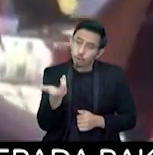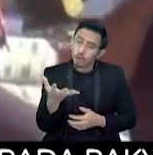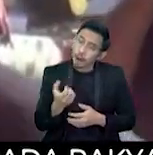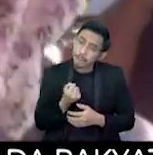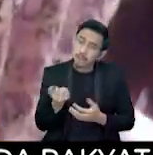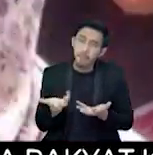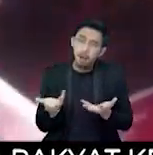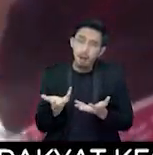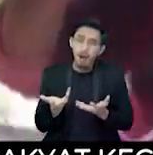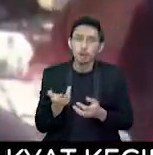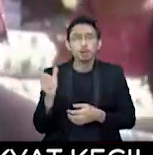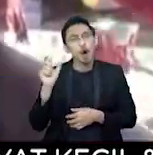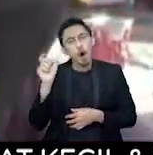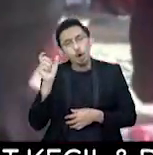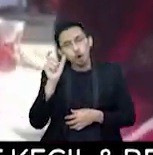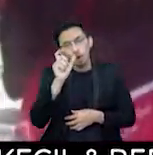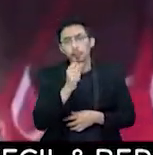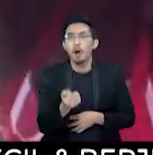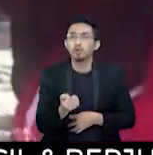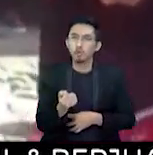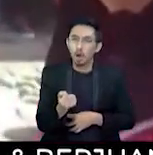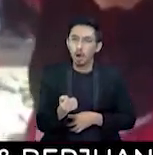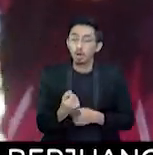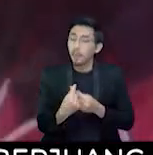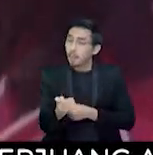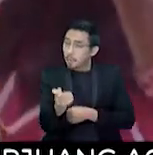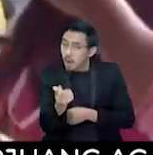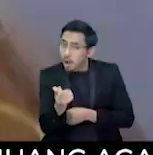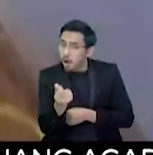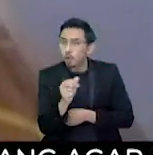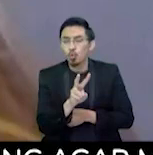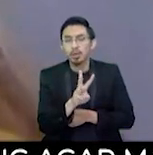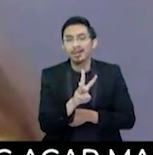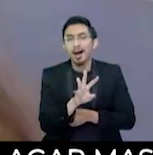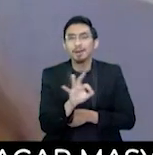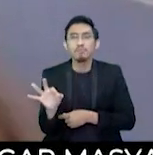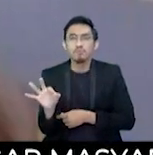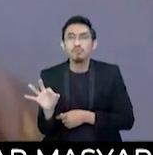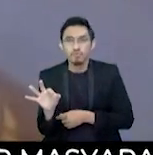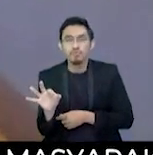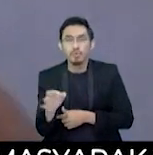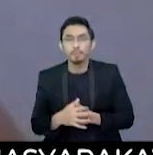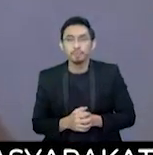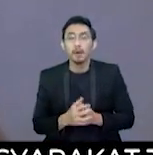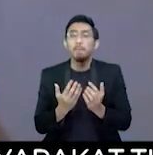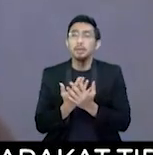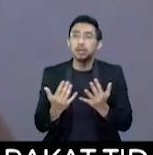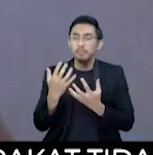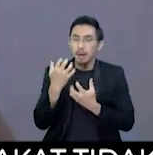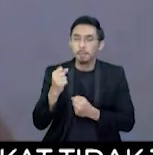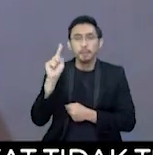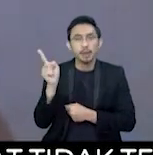tiba-tiba sergap tinggal dua Gresik warga berharap pemerintah segera turun